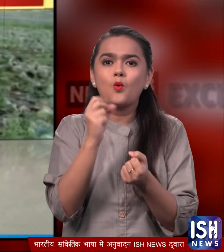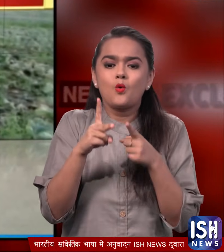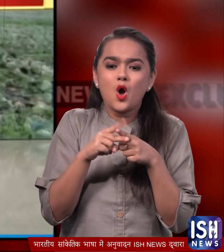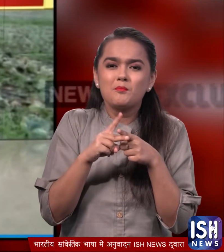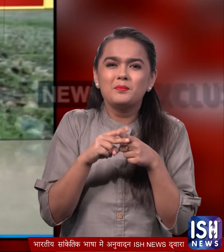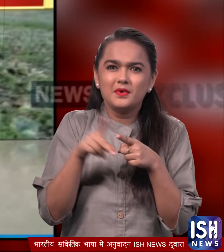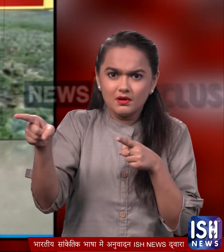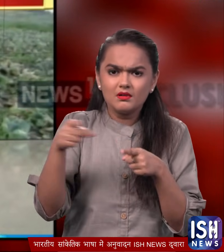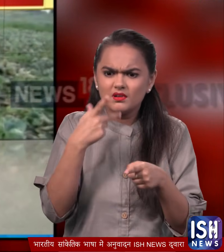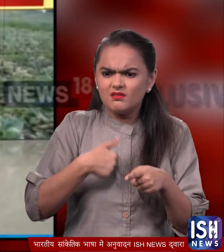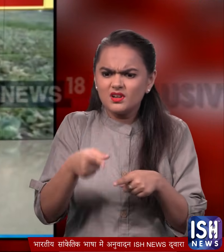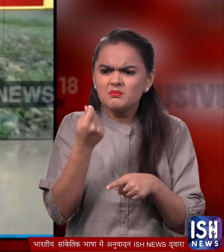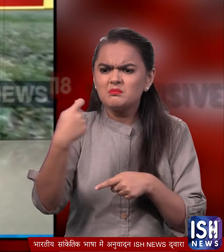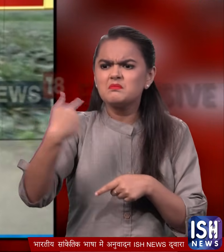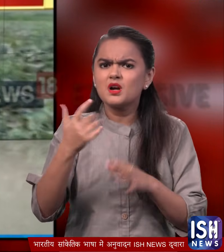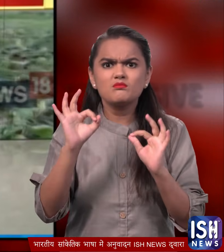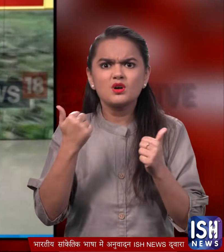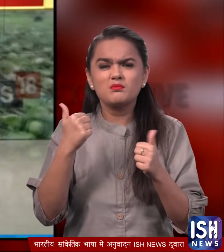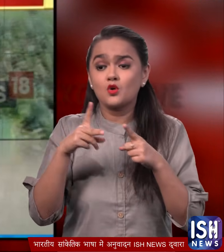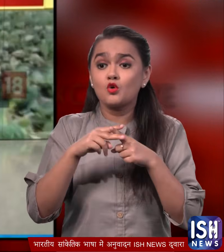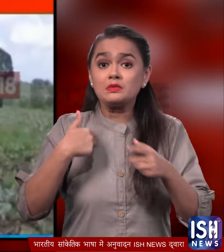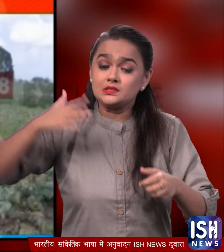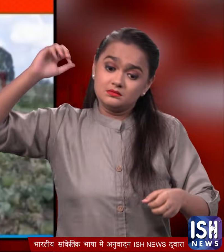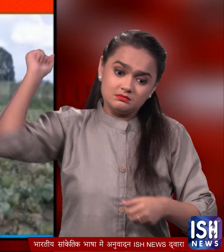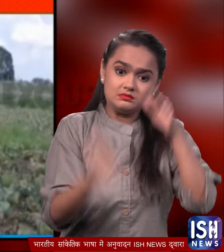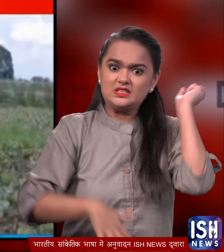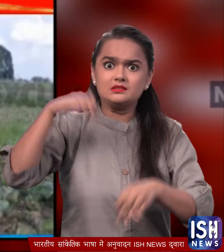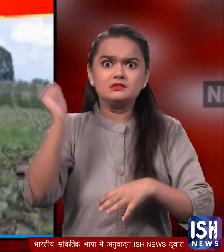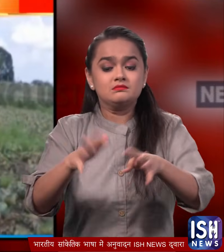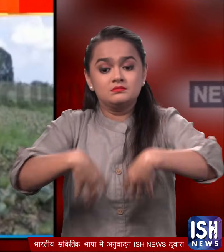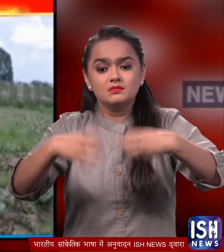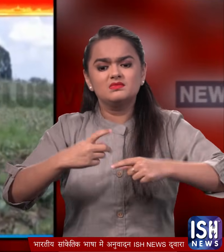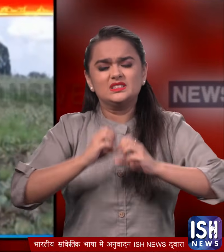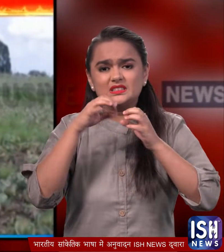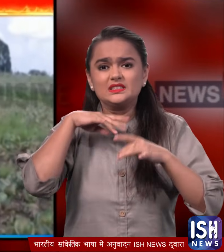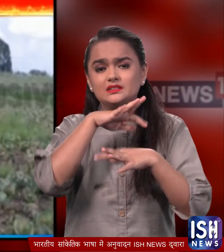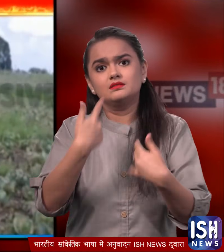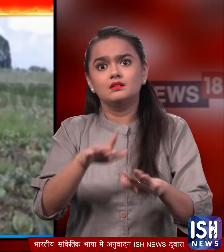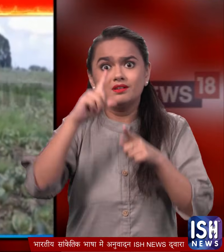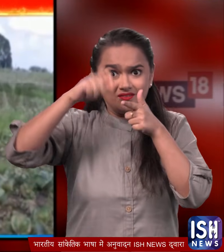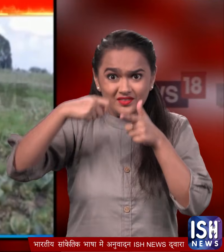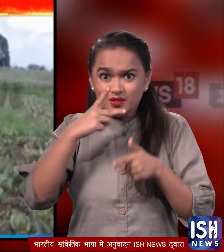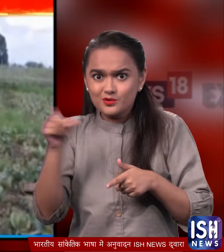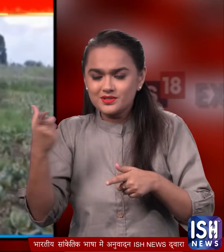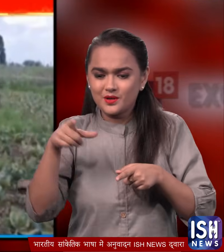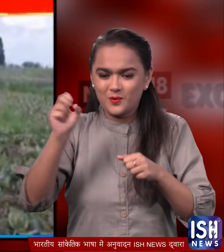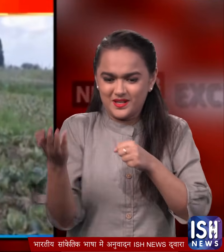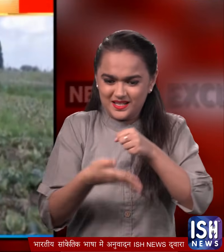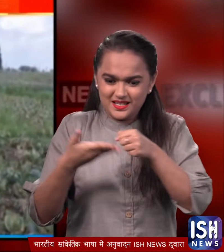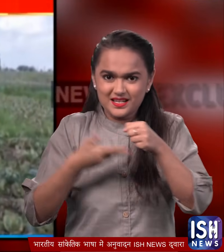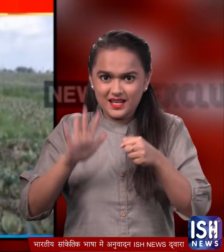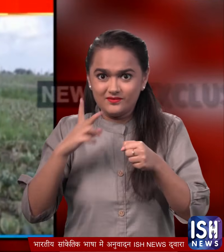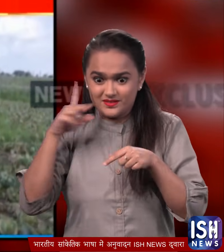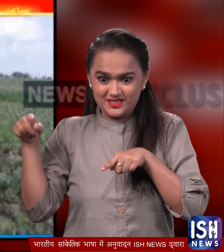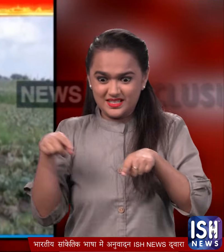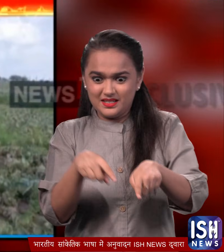दाम नहीं मिलने का दावा करते हुए अपनी फसल नष्ट कर दी, क्योंकि जो वीडियो सामने आया उसमें वो खेत में लगी फसल की ओर इशारा